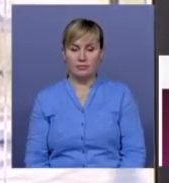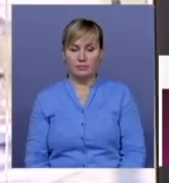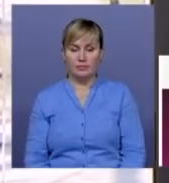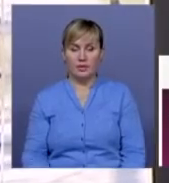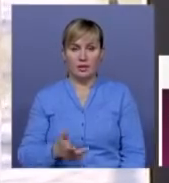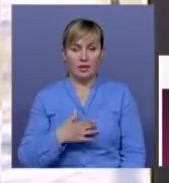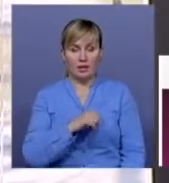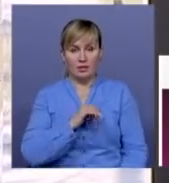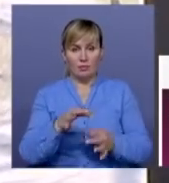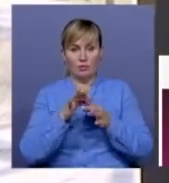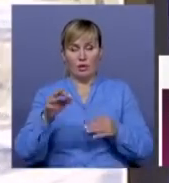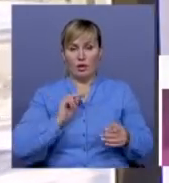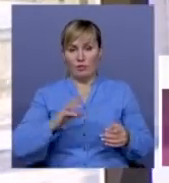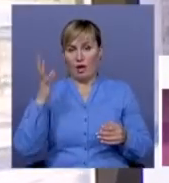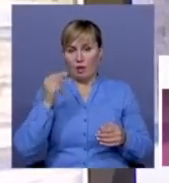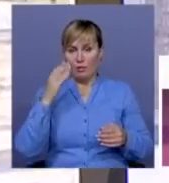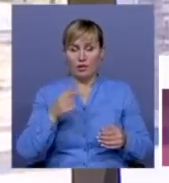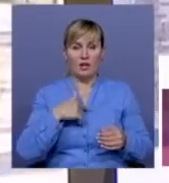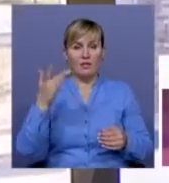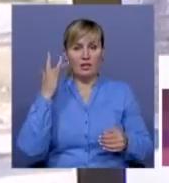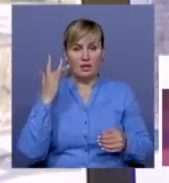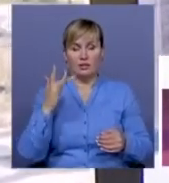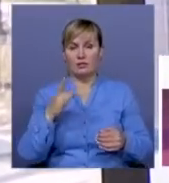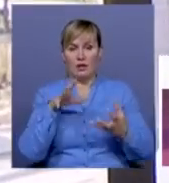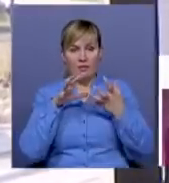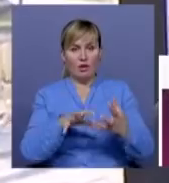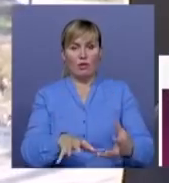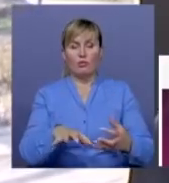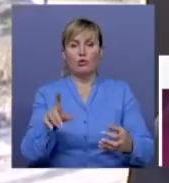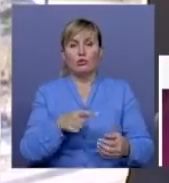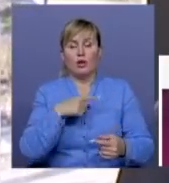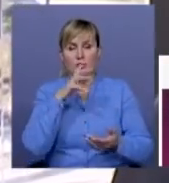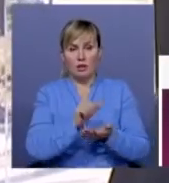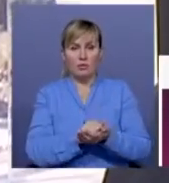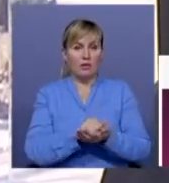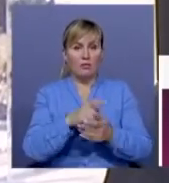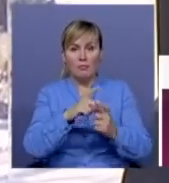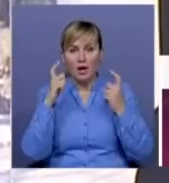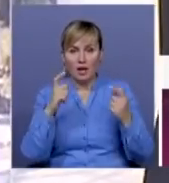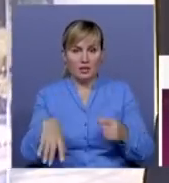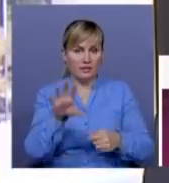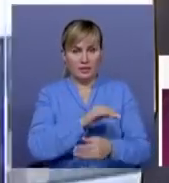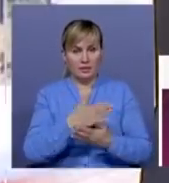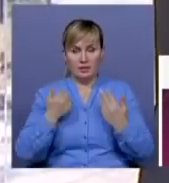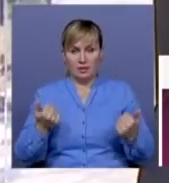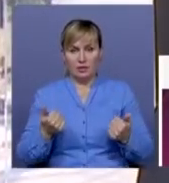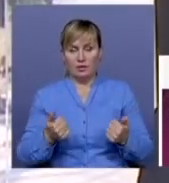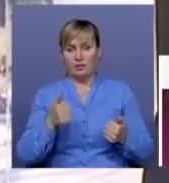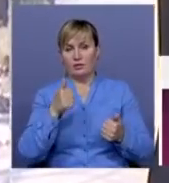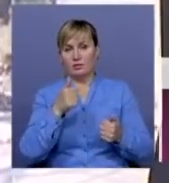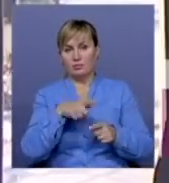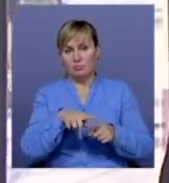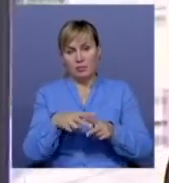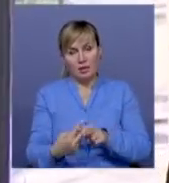Я сам из области, работа в Алматы. Я всегда передвигаюсь на автобусе. Что я заметил, не все соблюдают меры профилактики, не носят